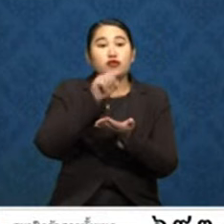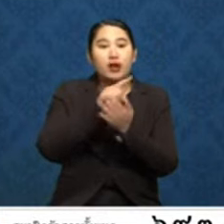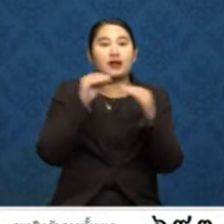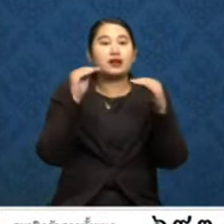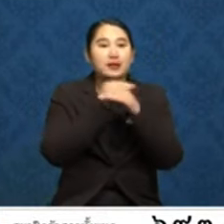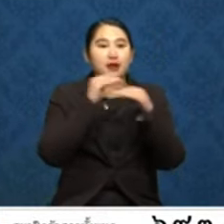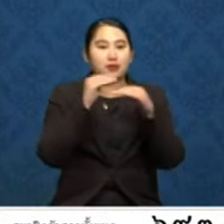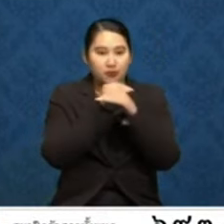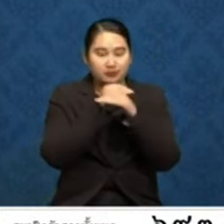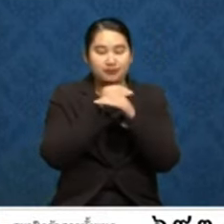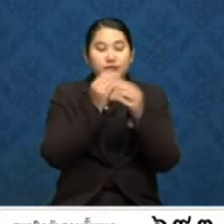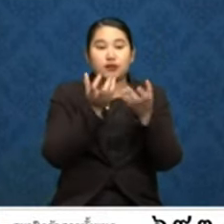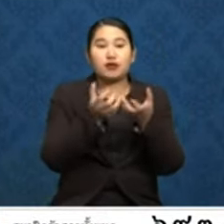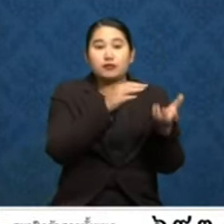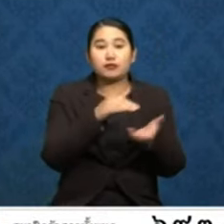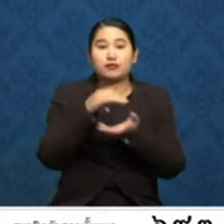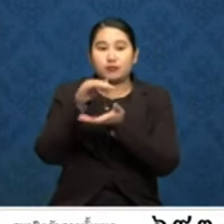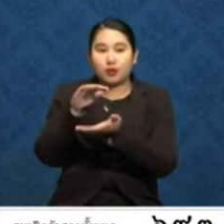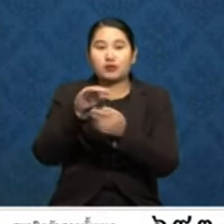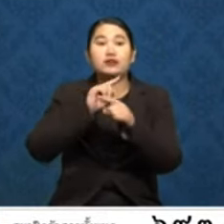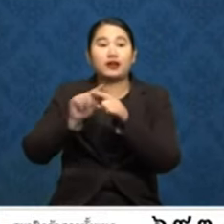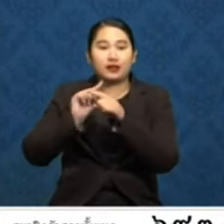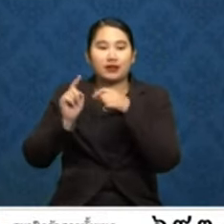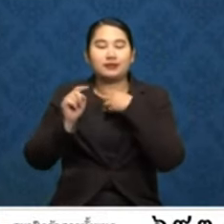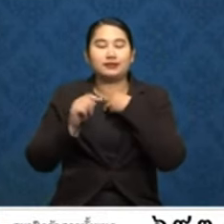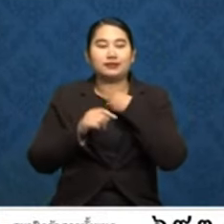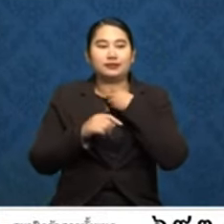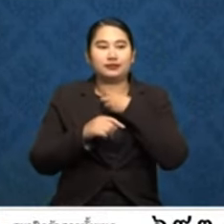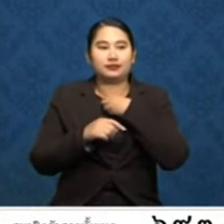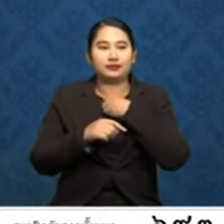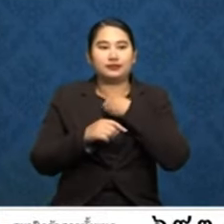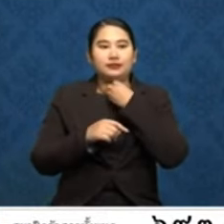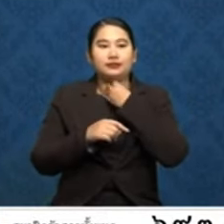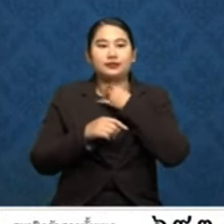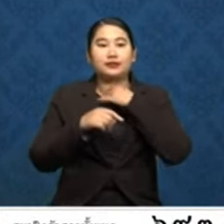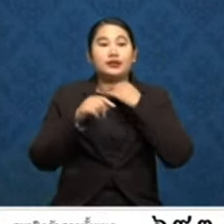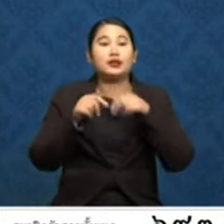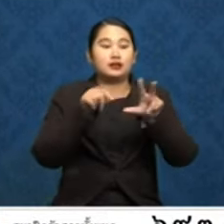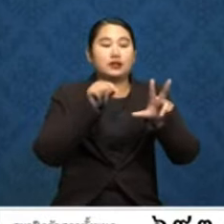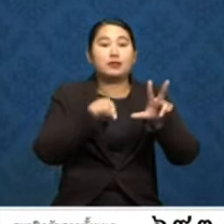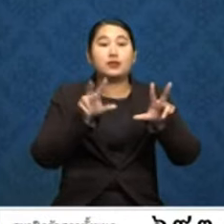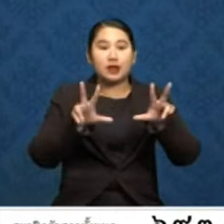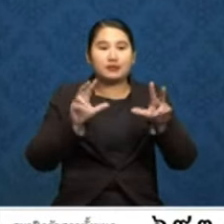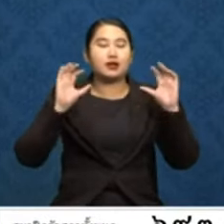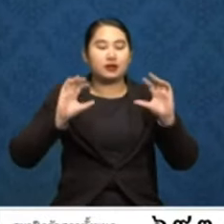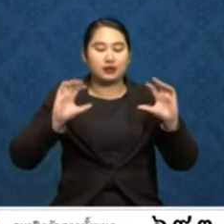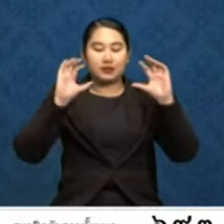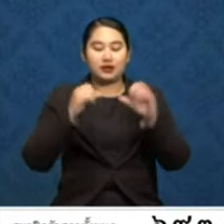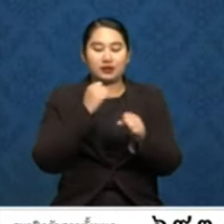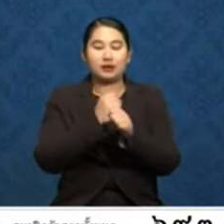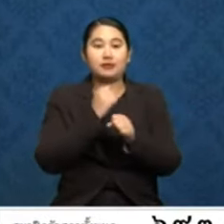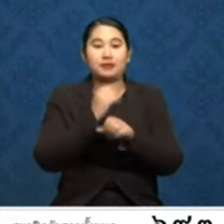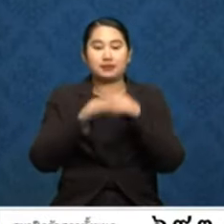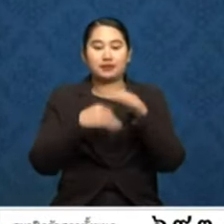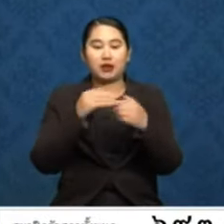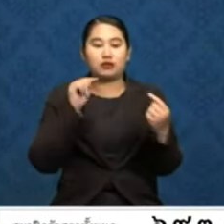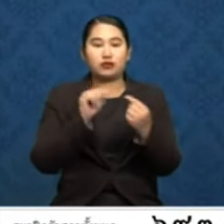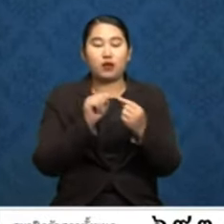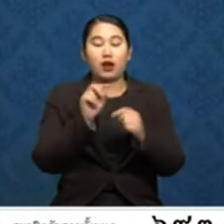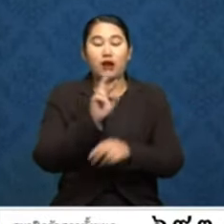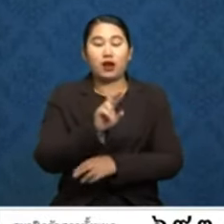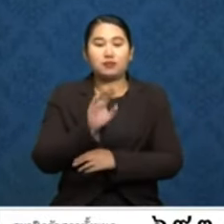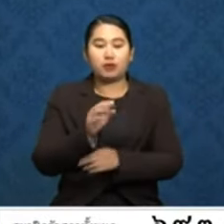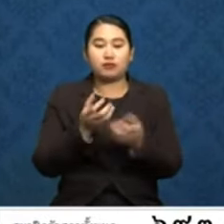ภาค Logistic Hub 3.3 รัฐบาลจะเร่งพัฒนาระบบสาธารณูปโภค